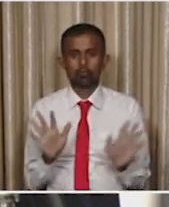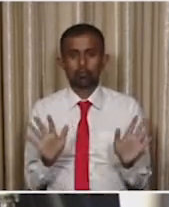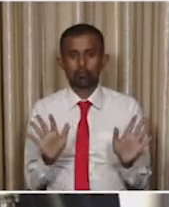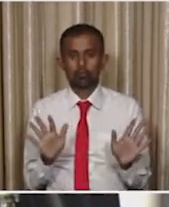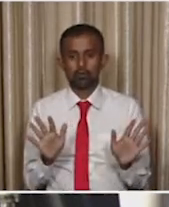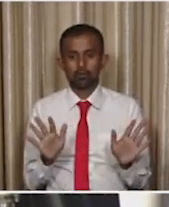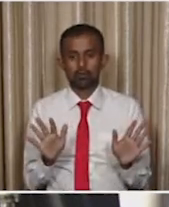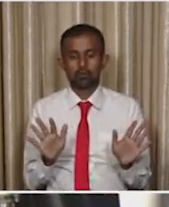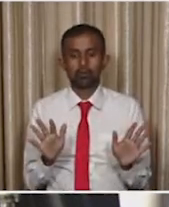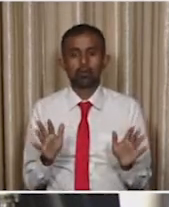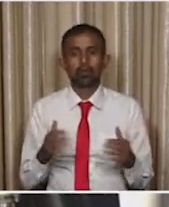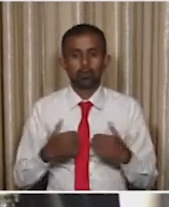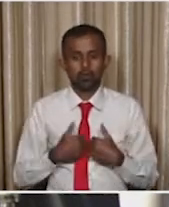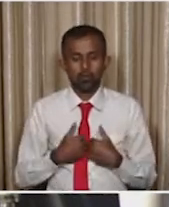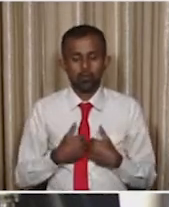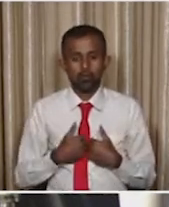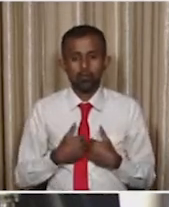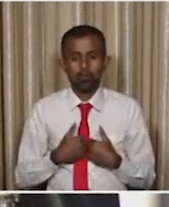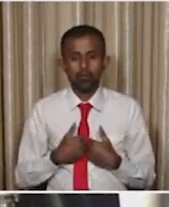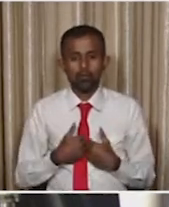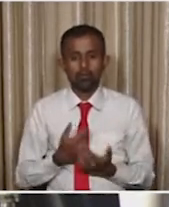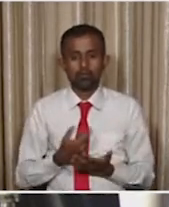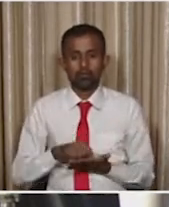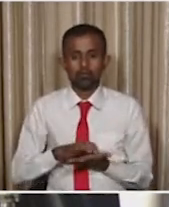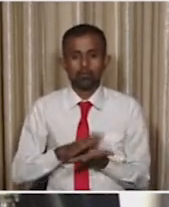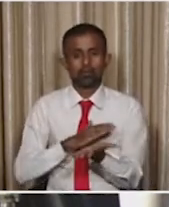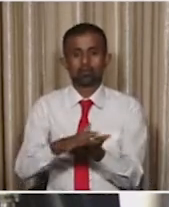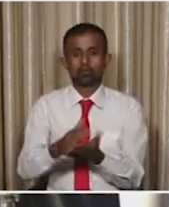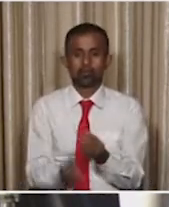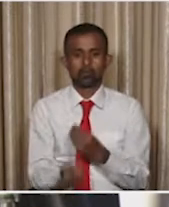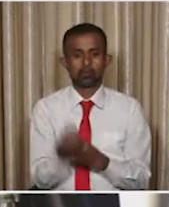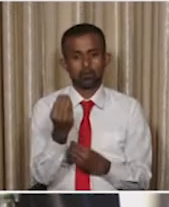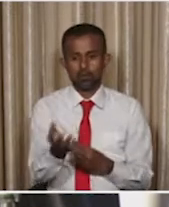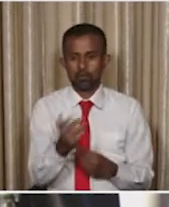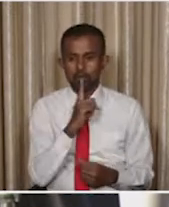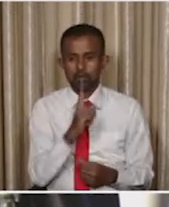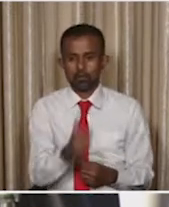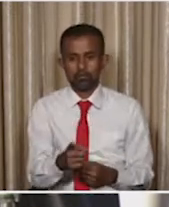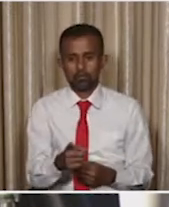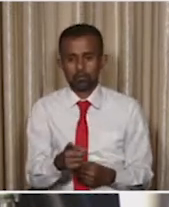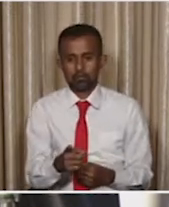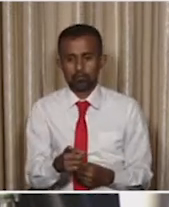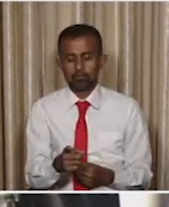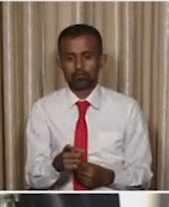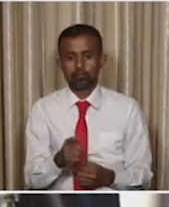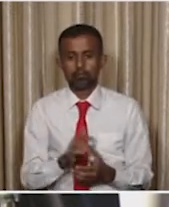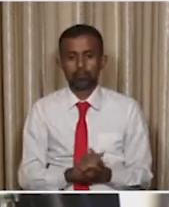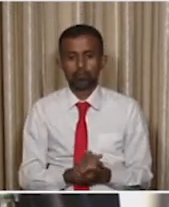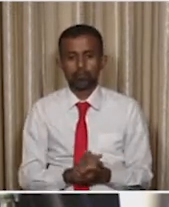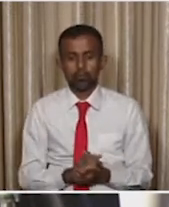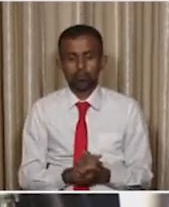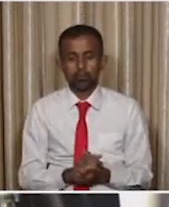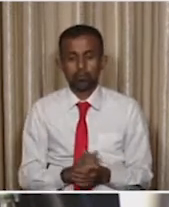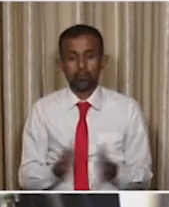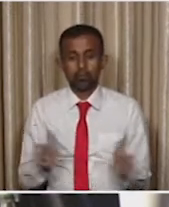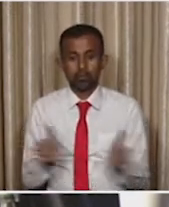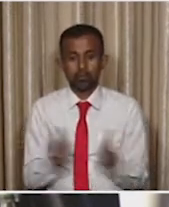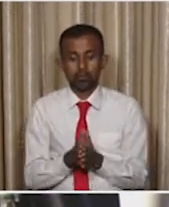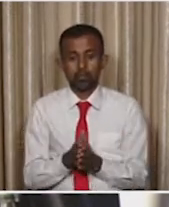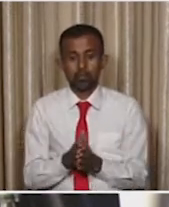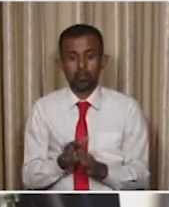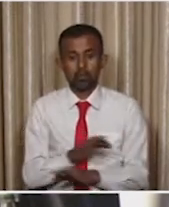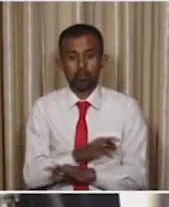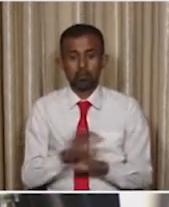இனப்புக்கு காரணமாக இருக்கிற தொடர்ந்தும் ஒரு கட்டமைப்பு சார் இனப்பை முன்னெடுக்கிற இந்த ஒட்டியாட்சி அரசியலமைப்பை நிராகரிக்கின்ற விதமாக இந்த ஜனாதிபதி தேர்தலை